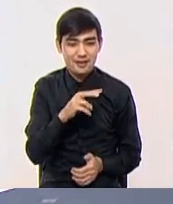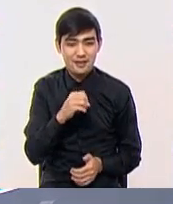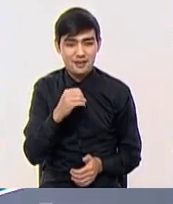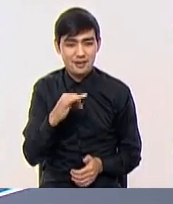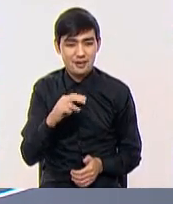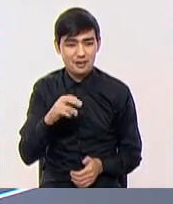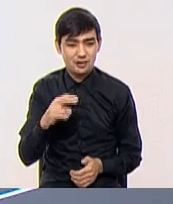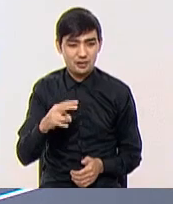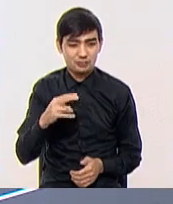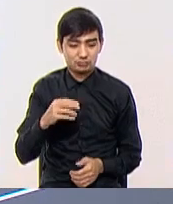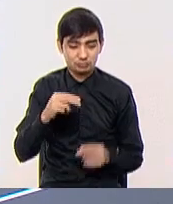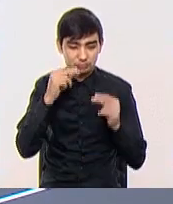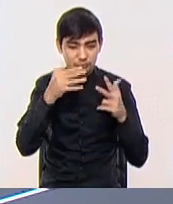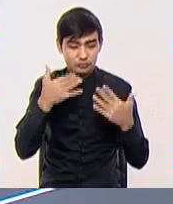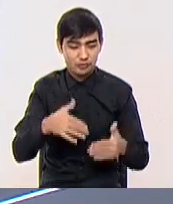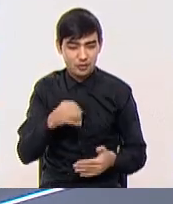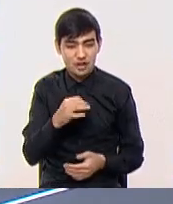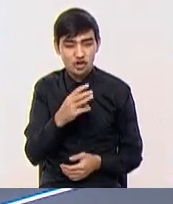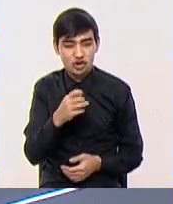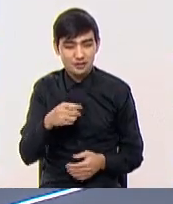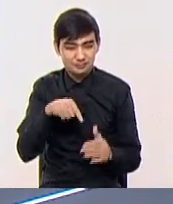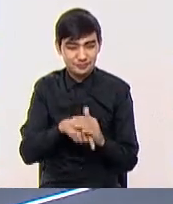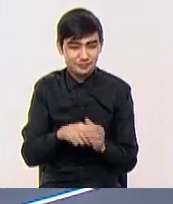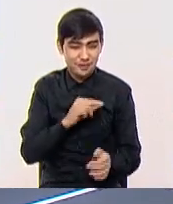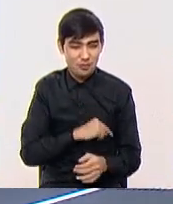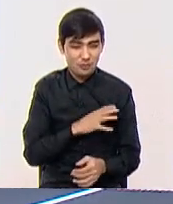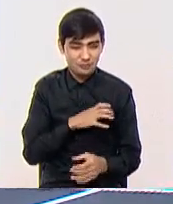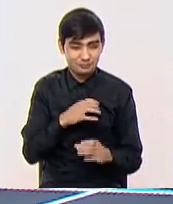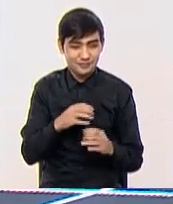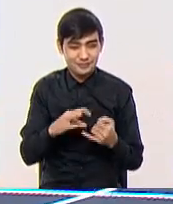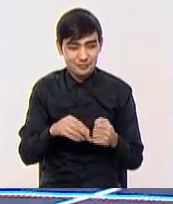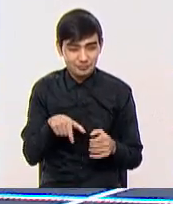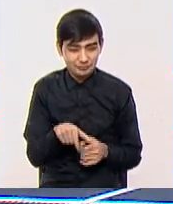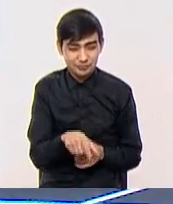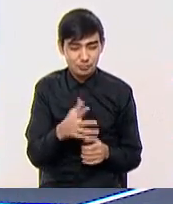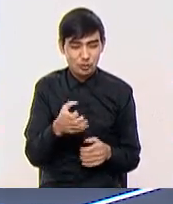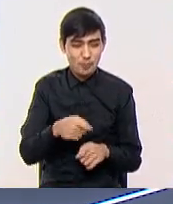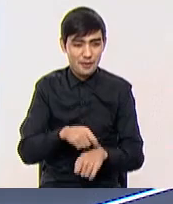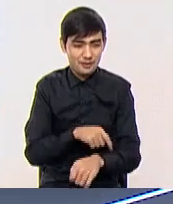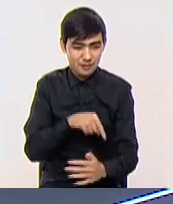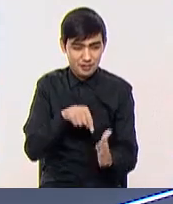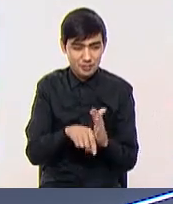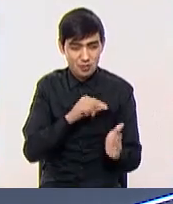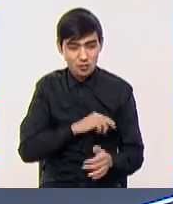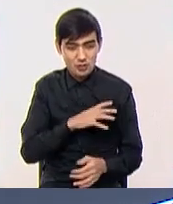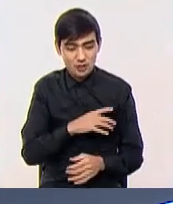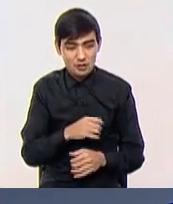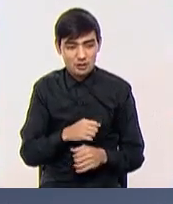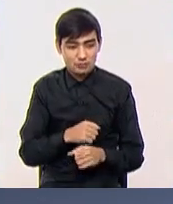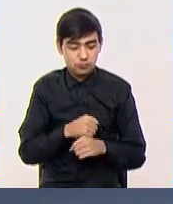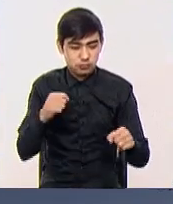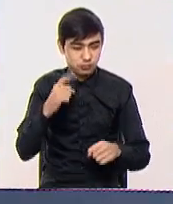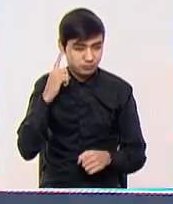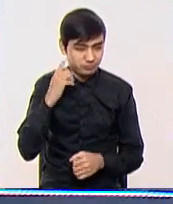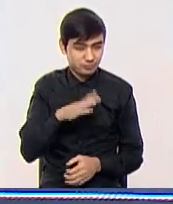Зейналов естерін жиды. Шахтада жол салумен айналысатын кеншілер 500 метр тереңдікте жұмыс істеп жатқанда кенеттен дүрс